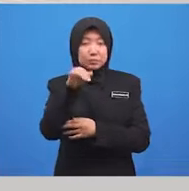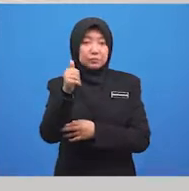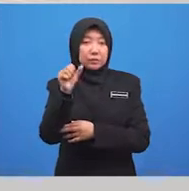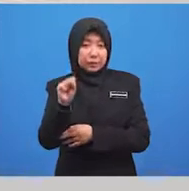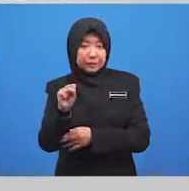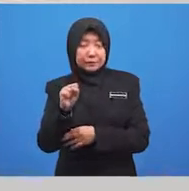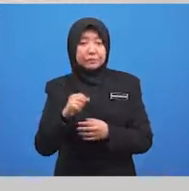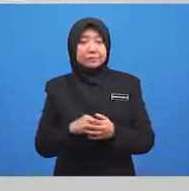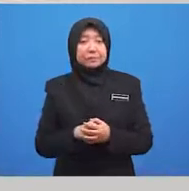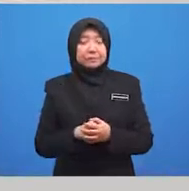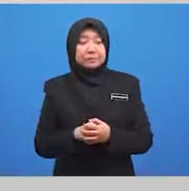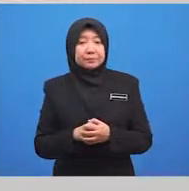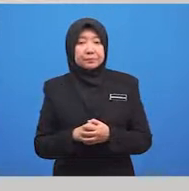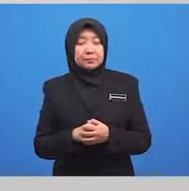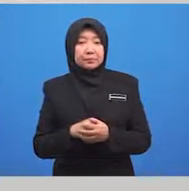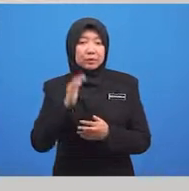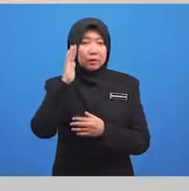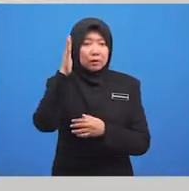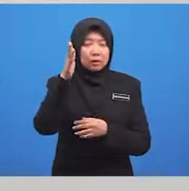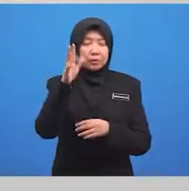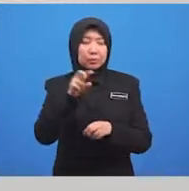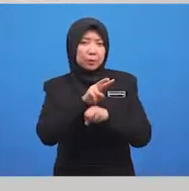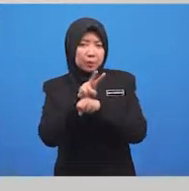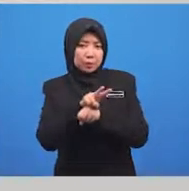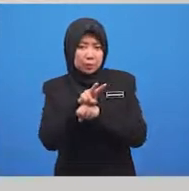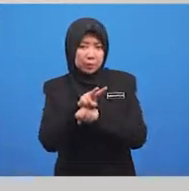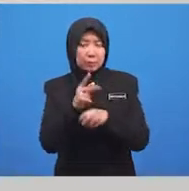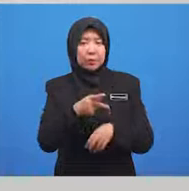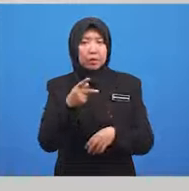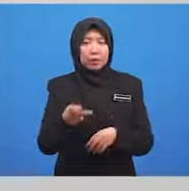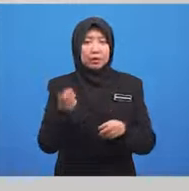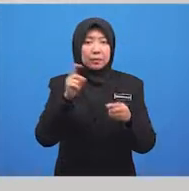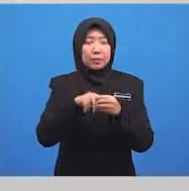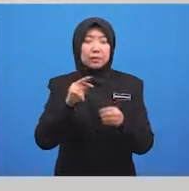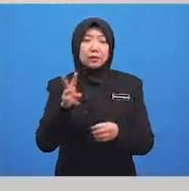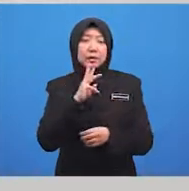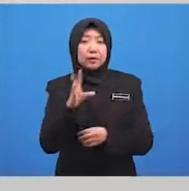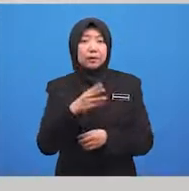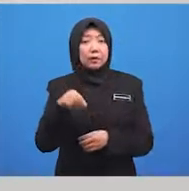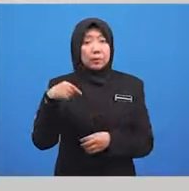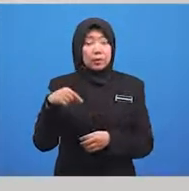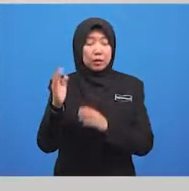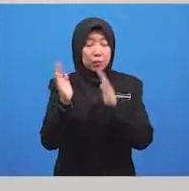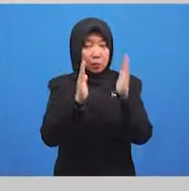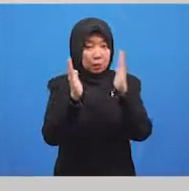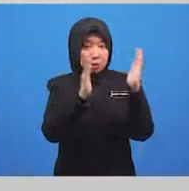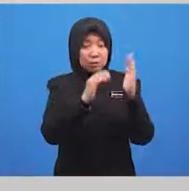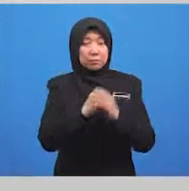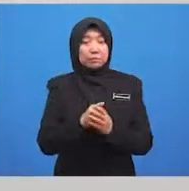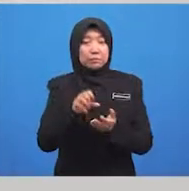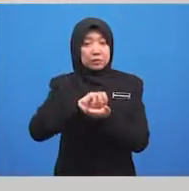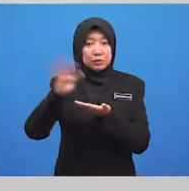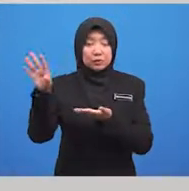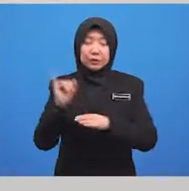Sekitar JAS akan memantau perkara yang berkaitan air dan kualiti udara, sisa